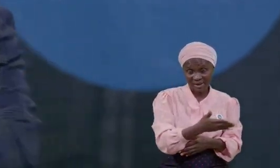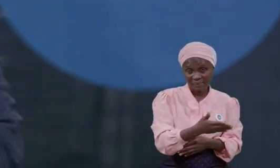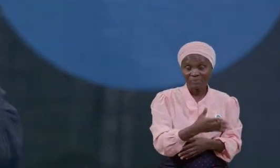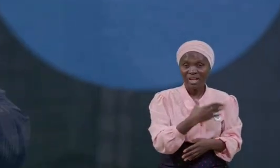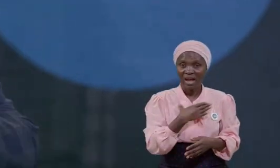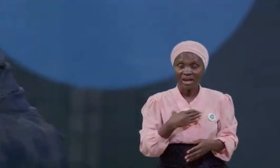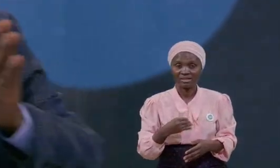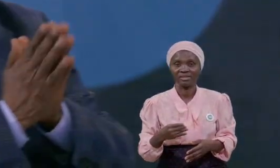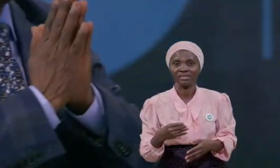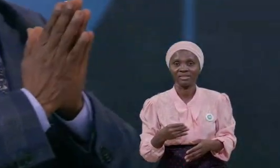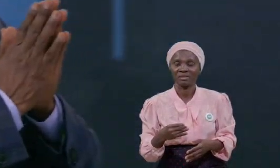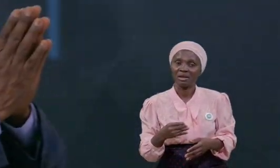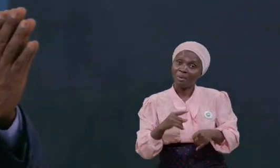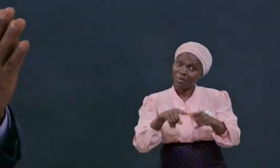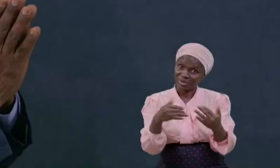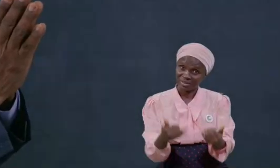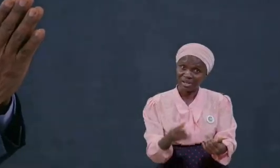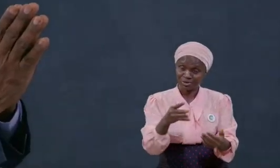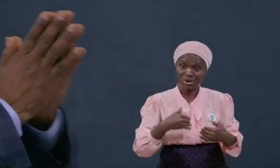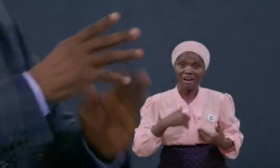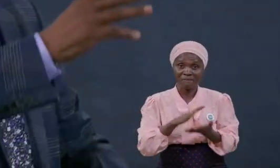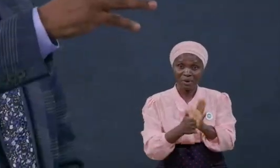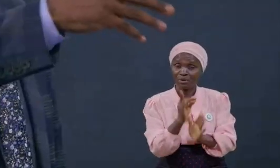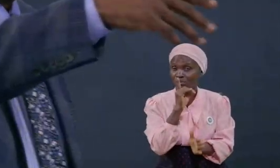véritable chrétien, un chrétien complet.